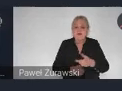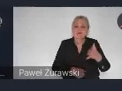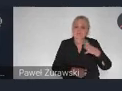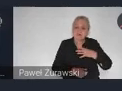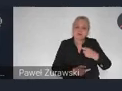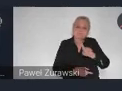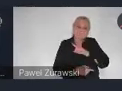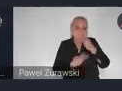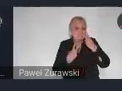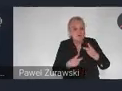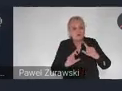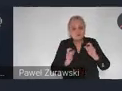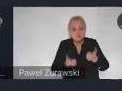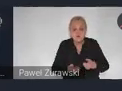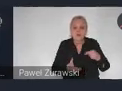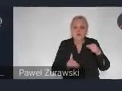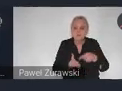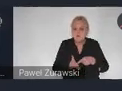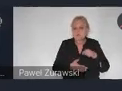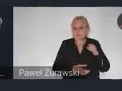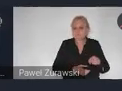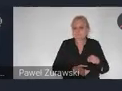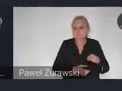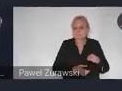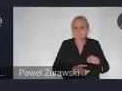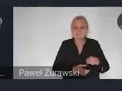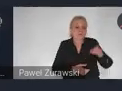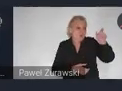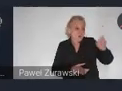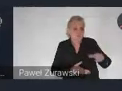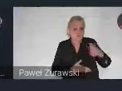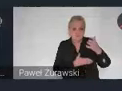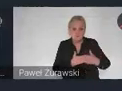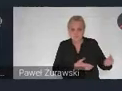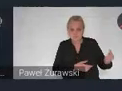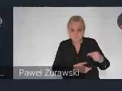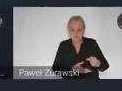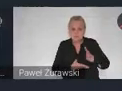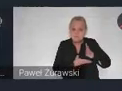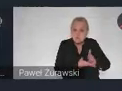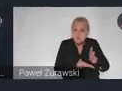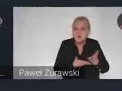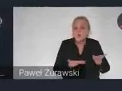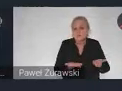zwrócić uwagę na to żeby danemu beneficjentowi pomóc